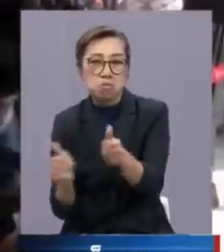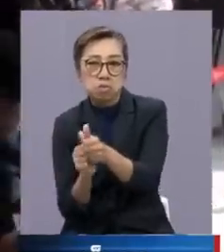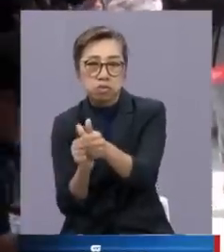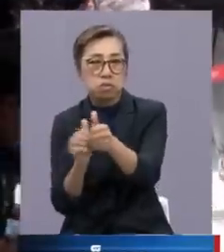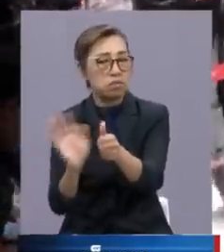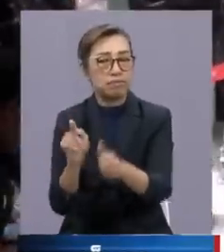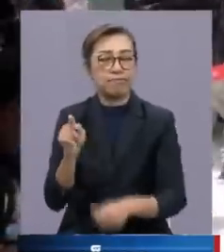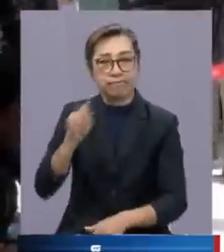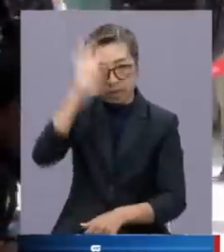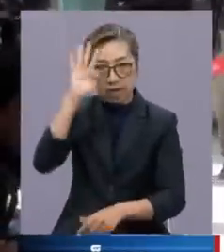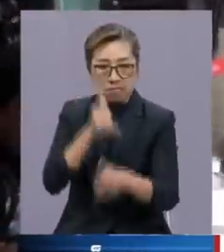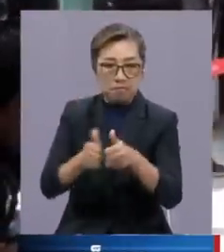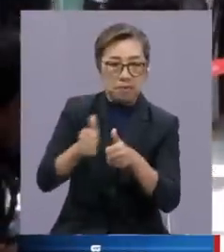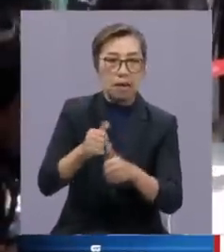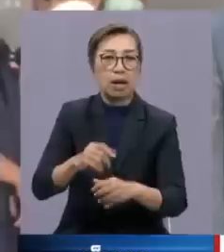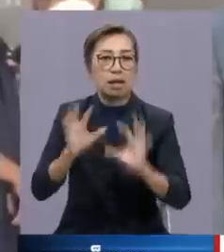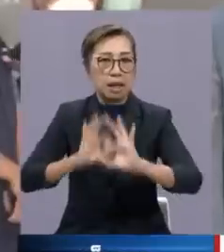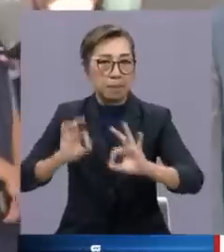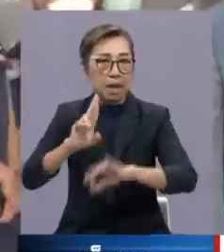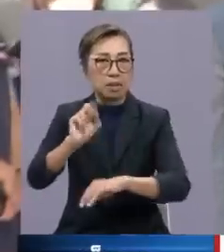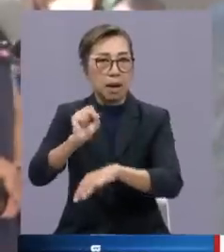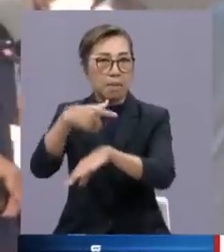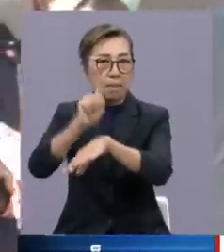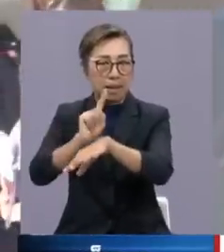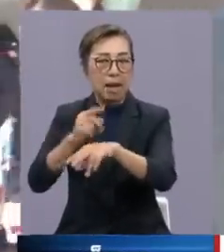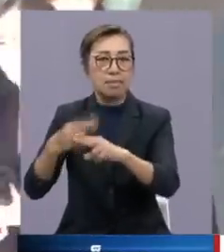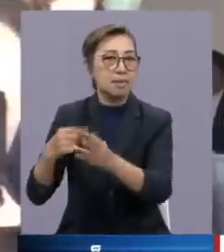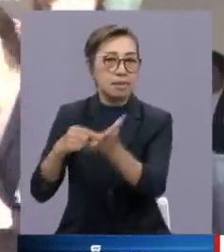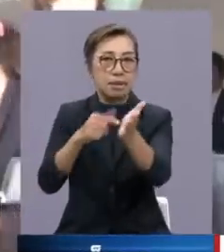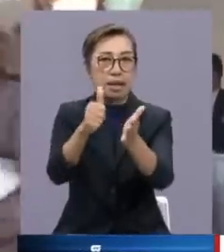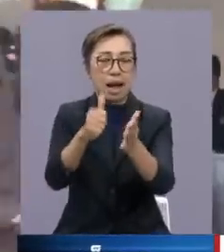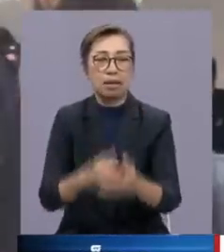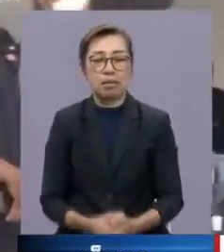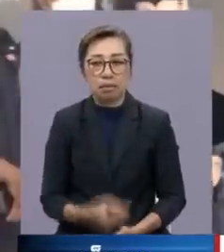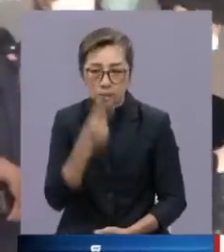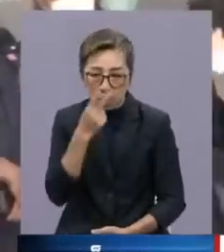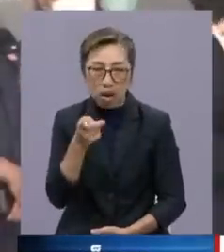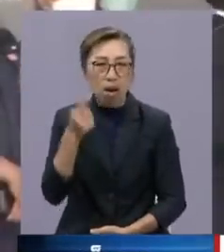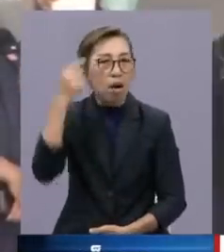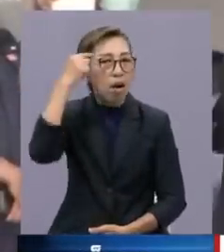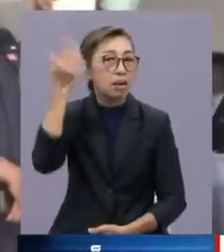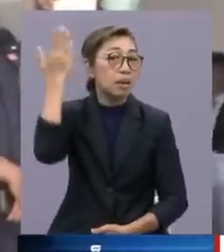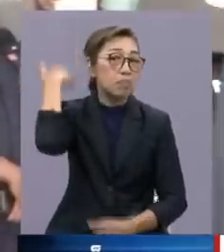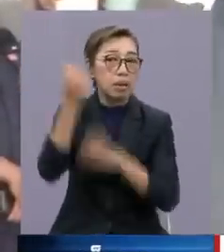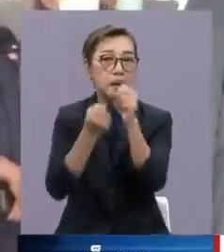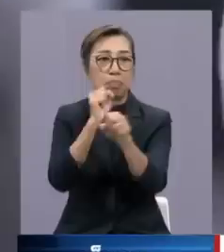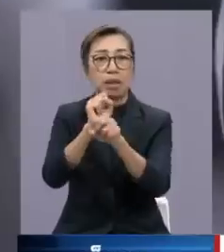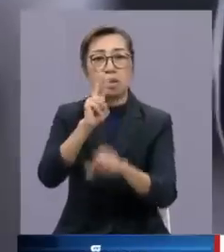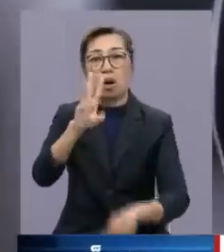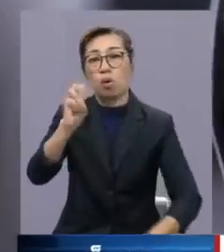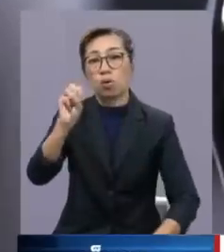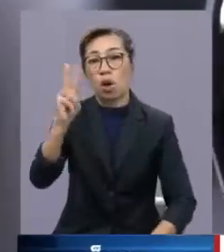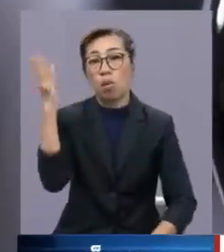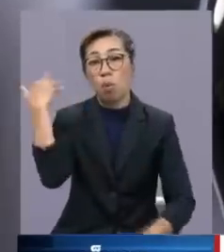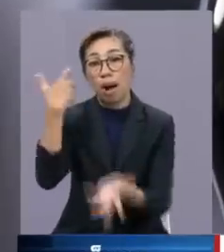มีบทบาทสำคัญในการเสนอชื่อประธานสภาฟังแบบนี้แล้วอดนึกย้อนไปจนถึงตอนปี62อ่ะครับที่เราเล่าไปเ